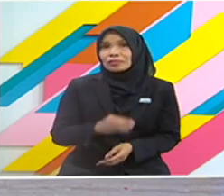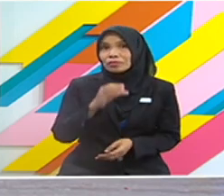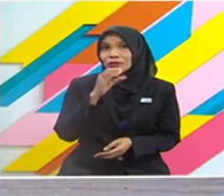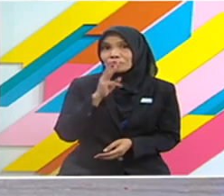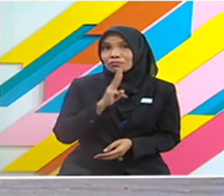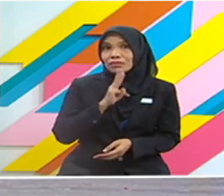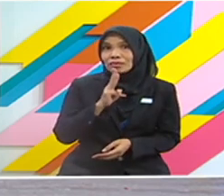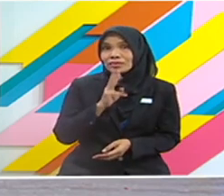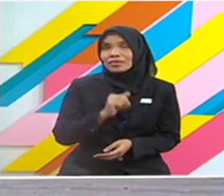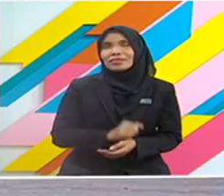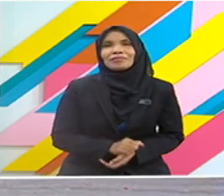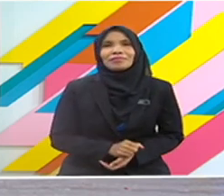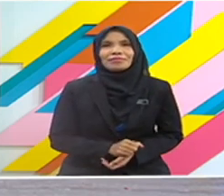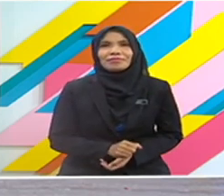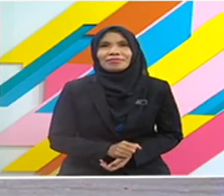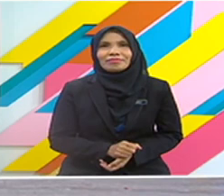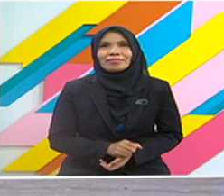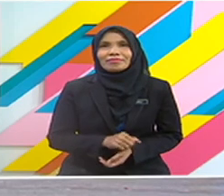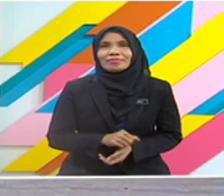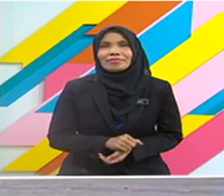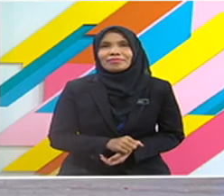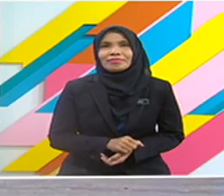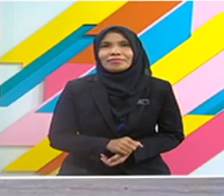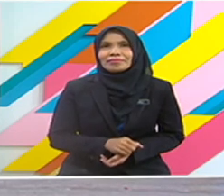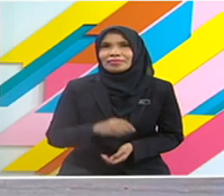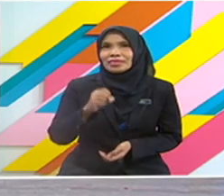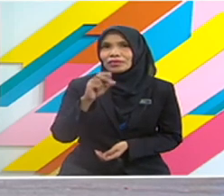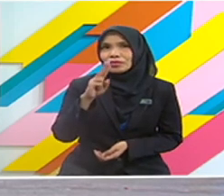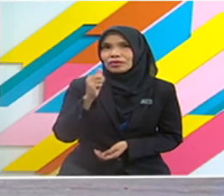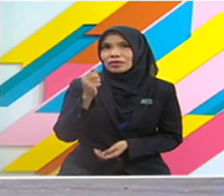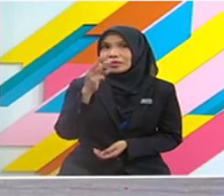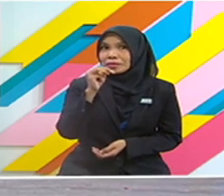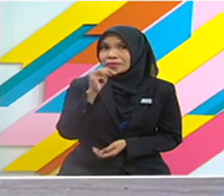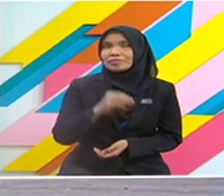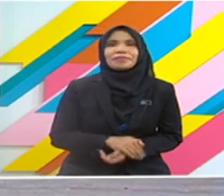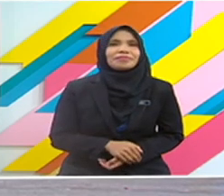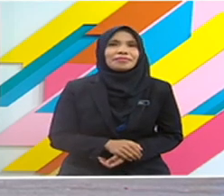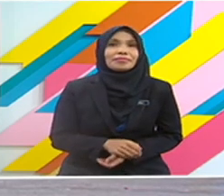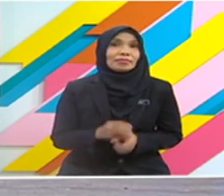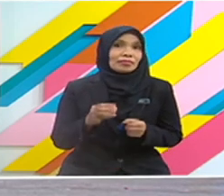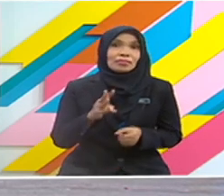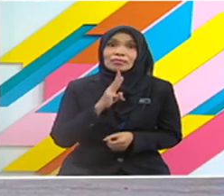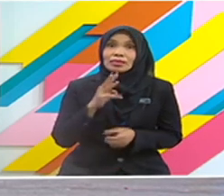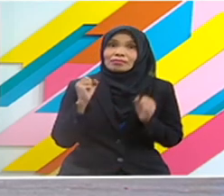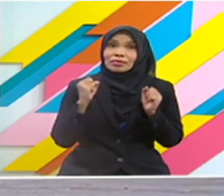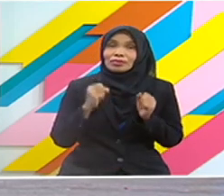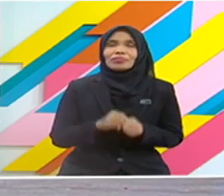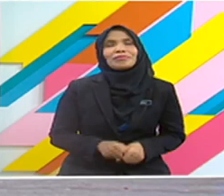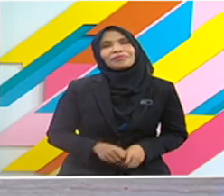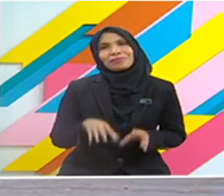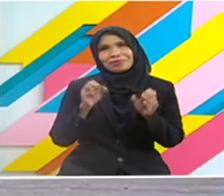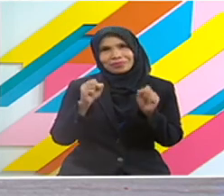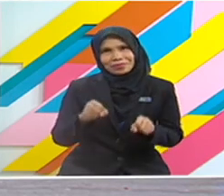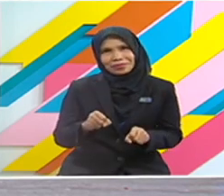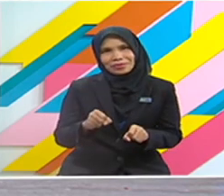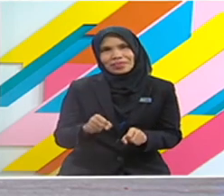panas ya. Ya, betul. Minum air yang sederhana suam ataupun air sejuk. Boleh minum sekarang sebab kita